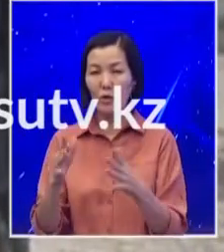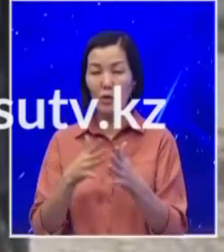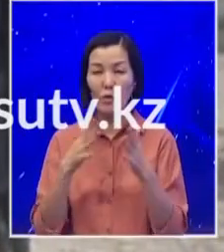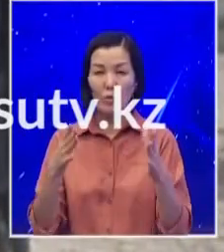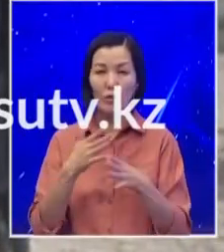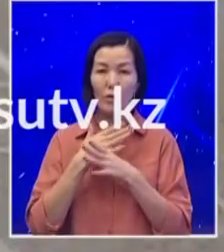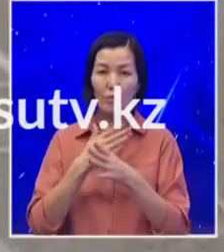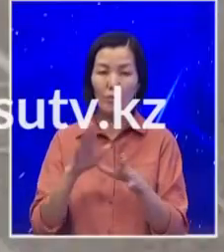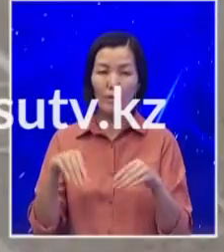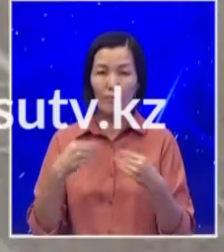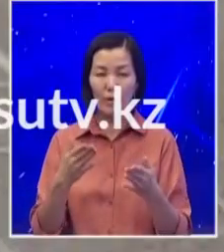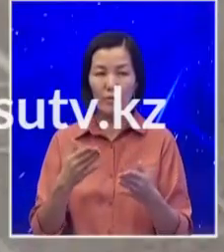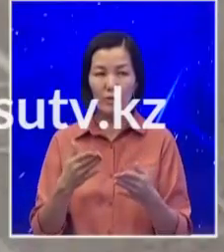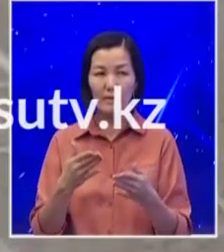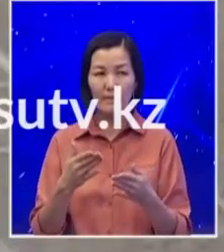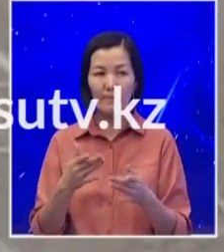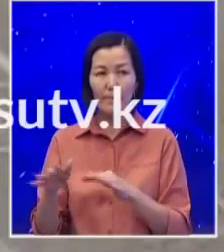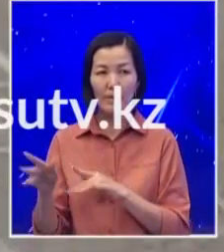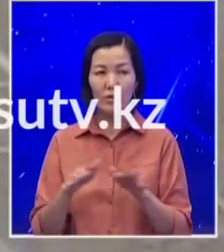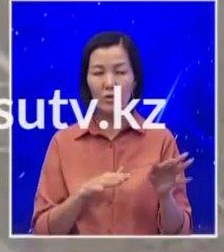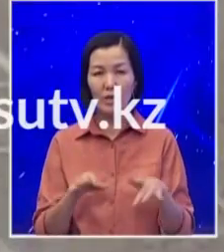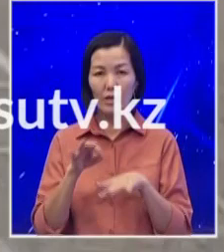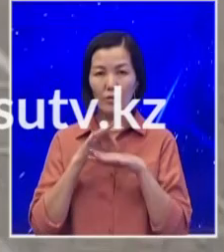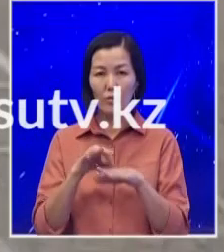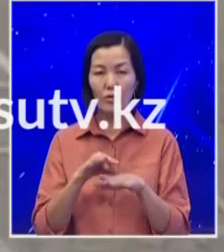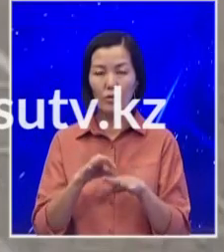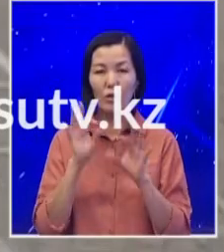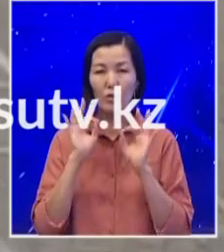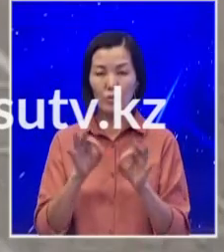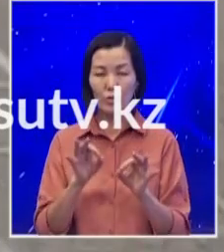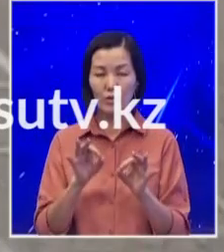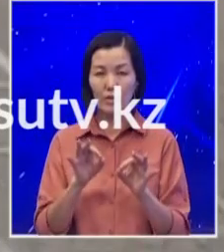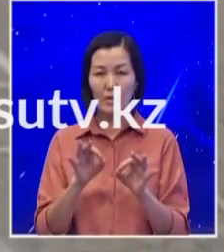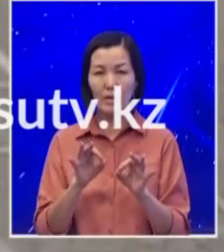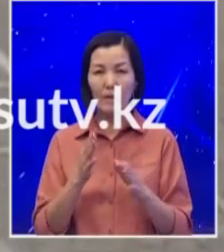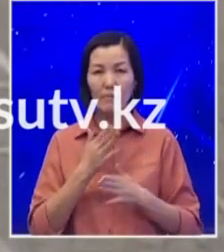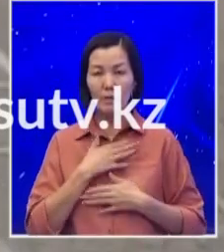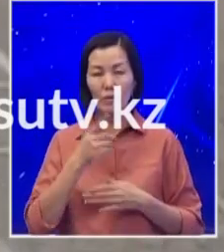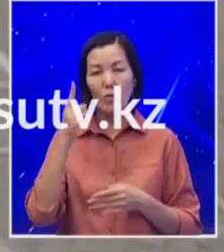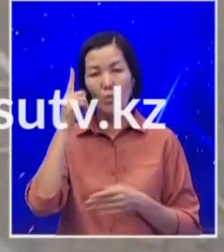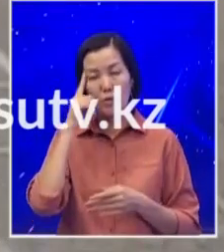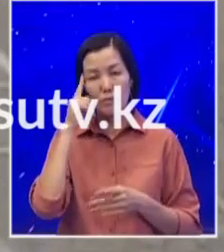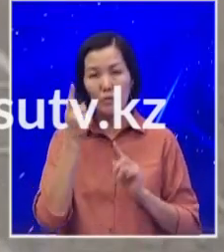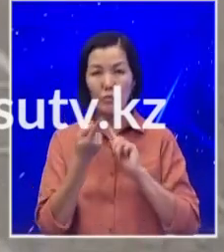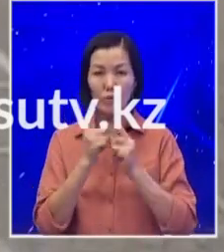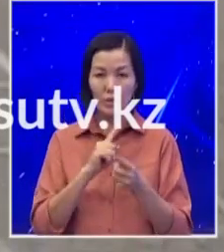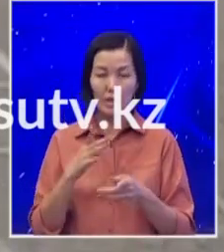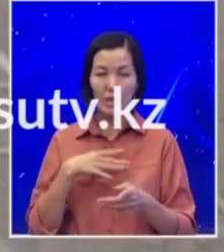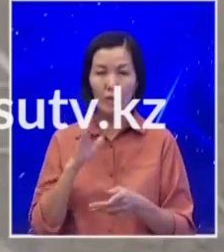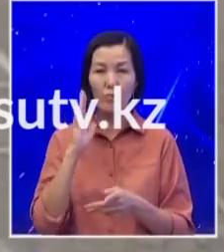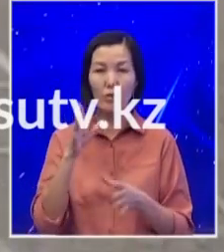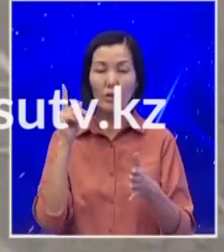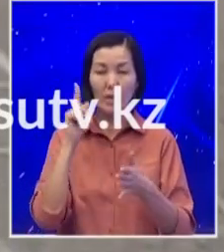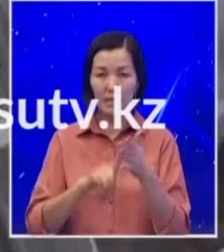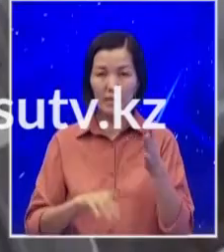жетуге асықтыру үшін осындай іс-шараларды ұйымдастырса, біздің ойымыз, ойлау қабілетіміз болашаққа деген